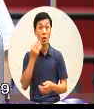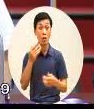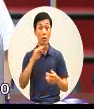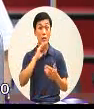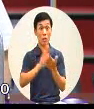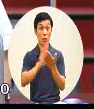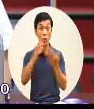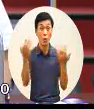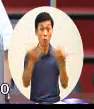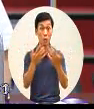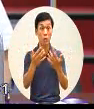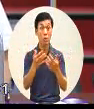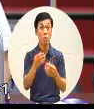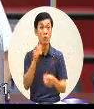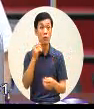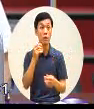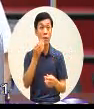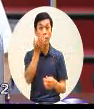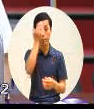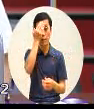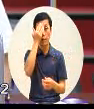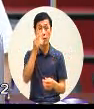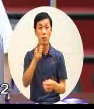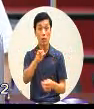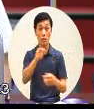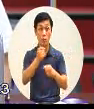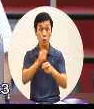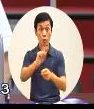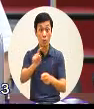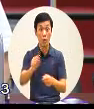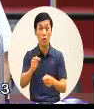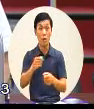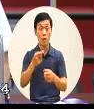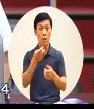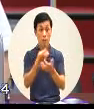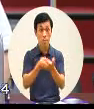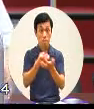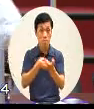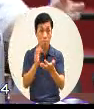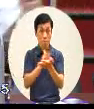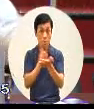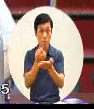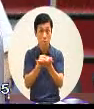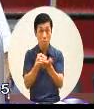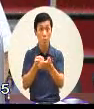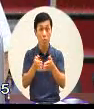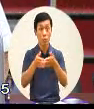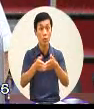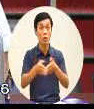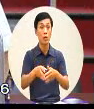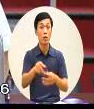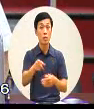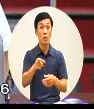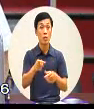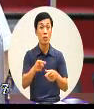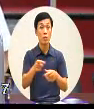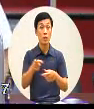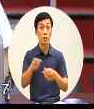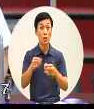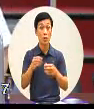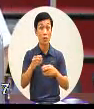了，所以我干嘛做什么事都要慎重，哦啊，因为像讲你。你公司你忙征